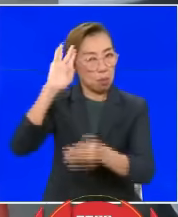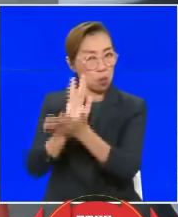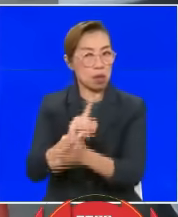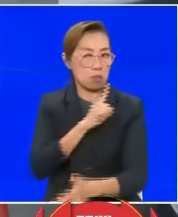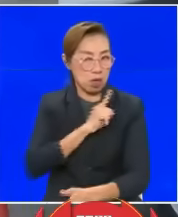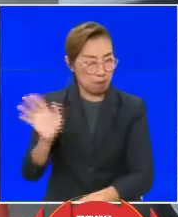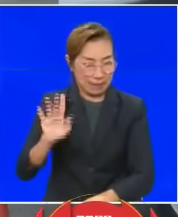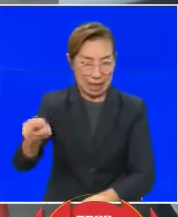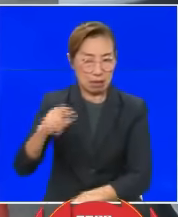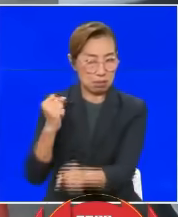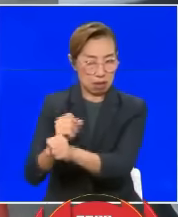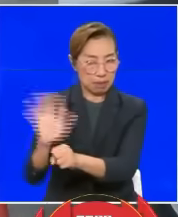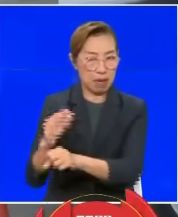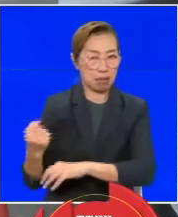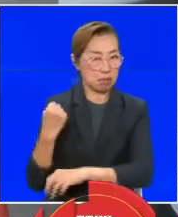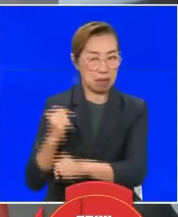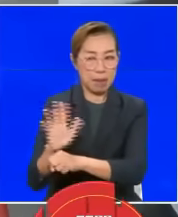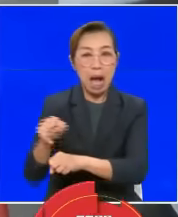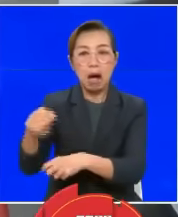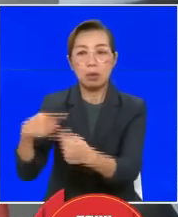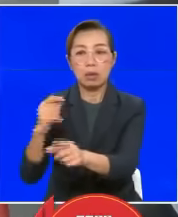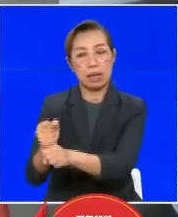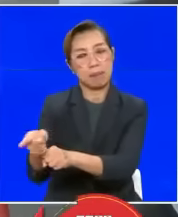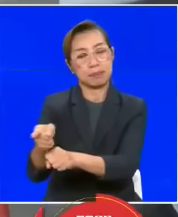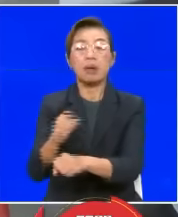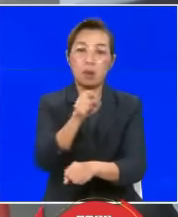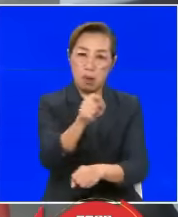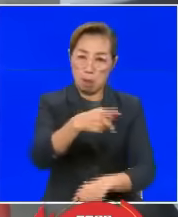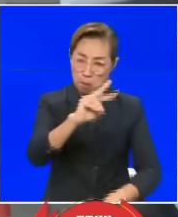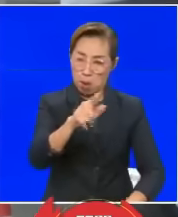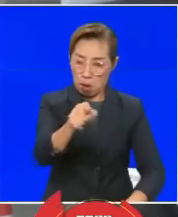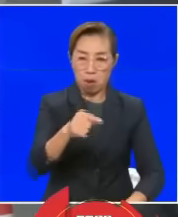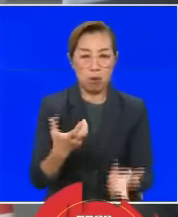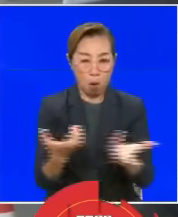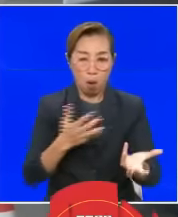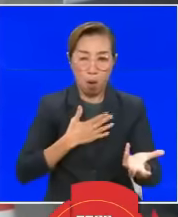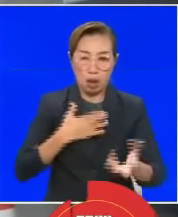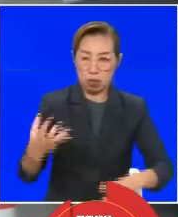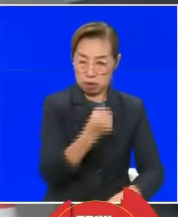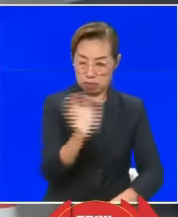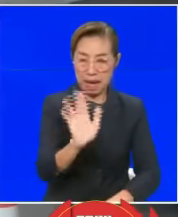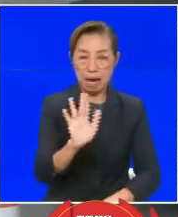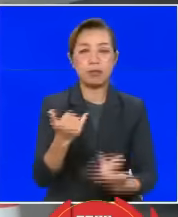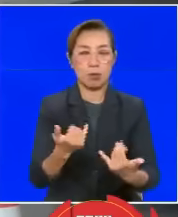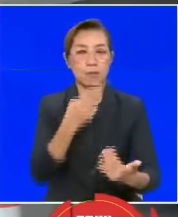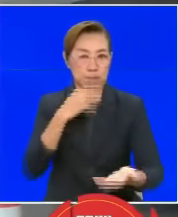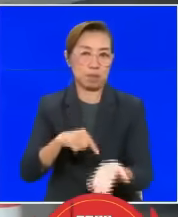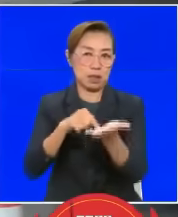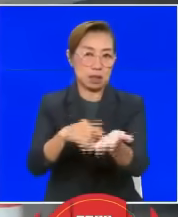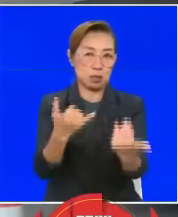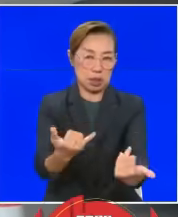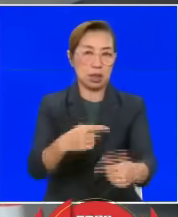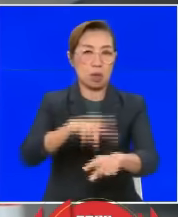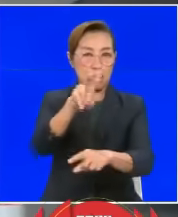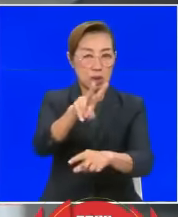ปปงก็จะไม่มีอำนาจในการที่จะมาอายัดทรัพย์หรือยึดทรัพย์ได้นะคะก็จะไปยื่นใน 14:00นของวันนี้ส่วนเทีย 3ในวันพรุ่งนี้บิ๊ก